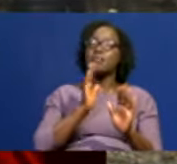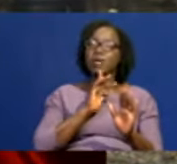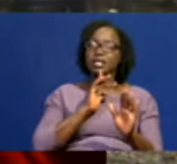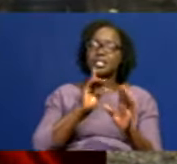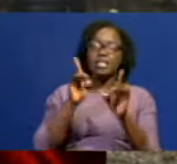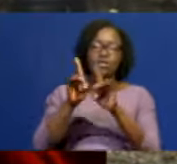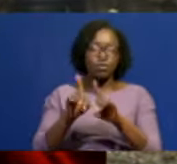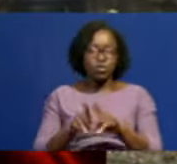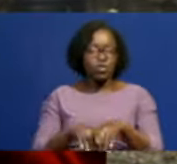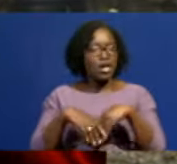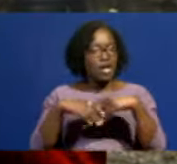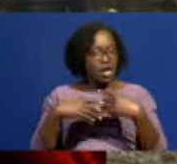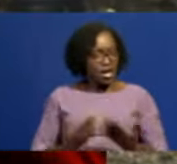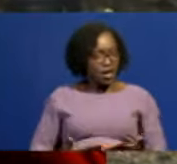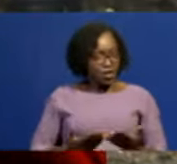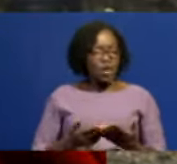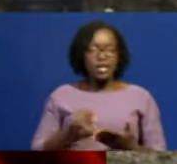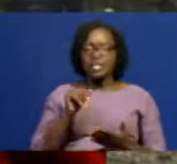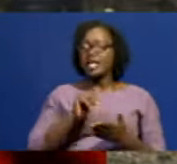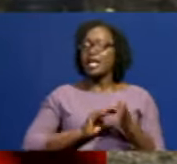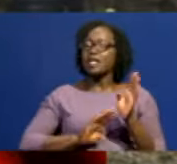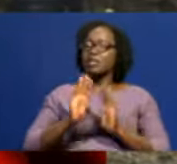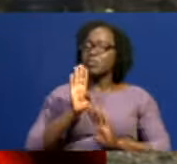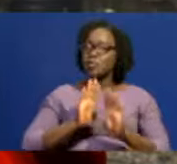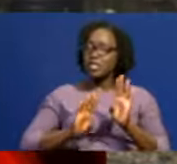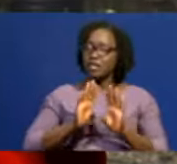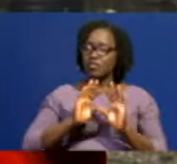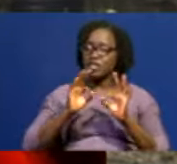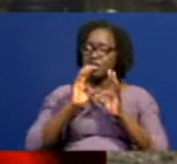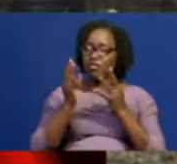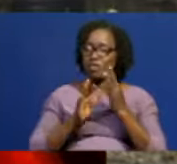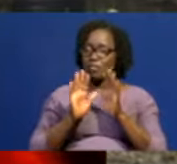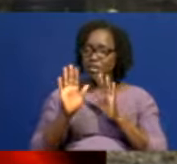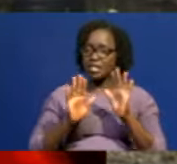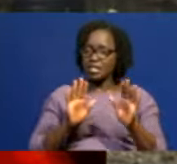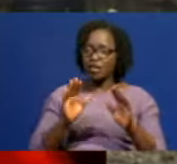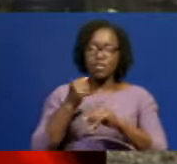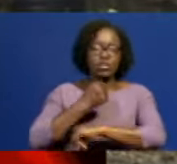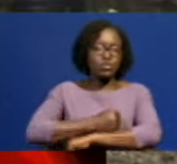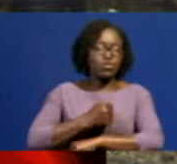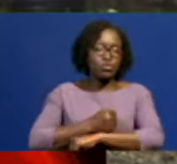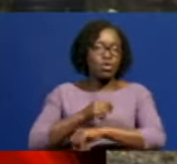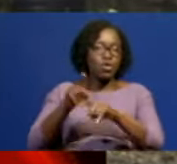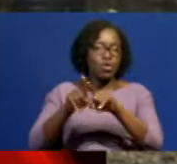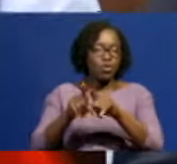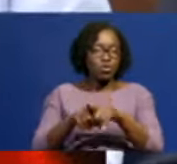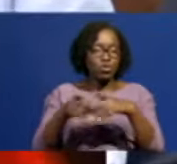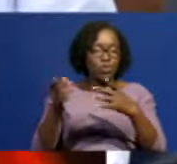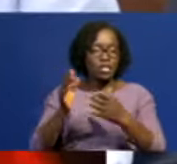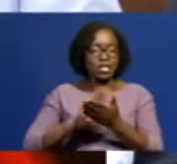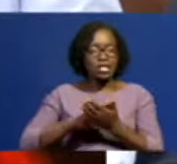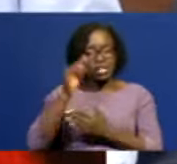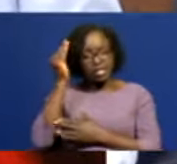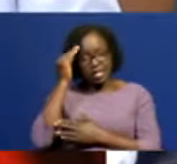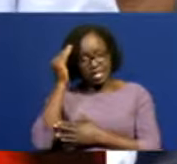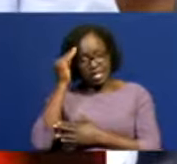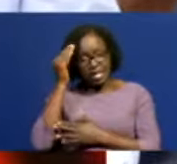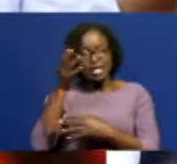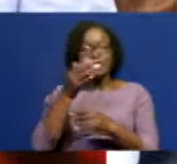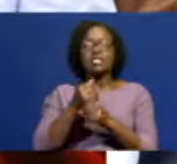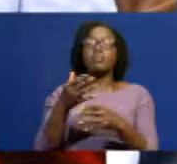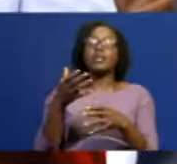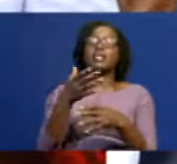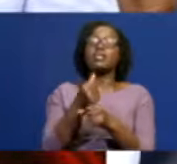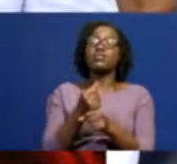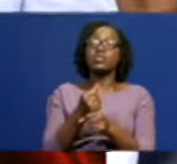wanaweza vile watakuwa na behave kwa familia zao na shule mahali wanaenda kusoma. The Men's Association was,